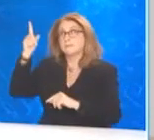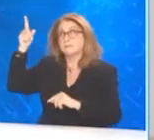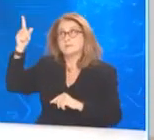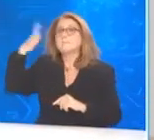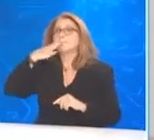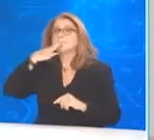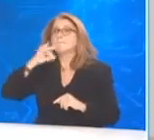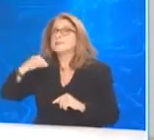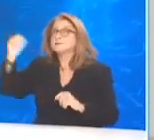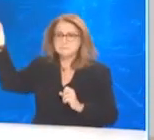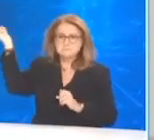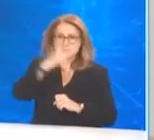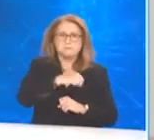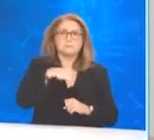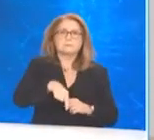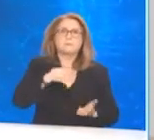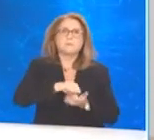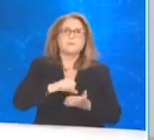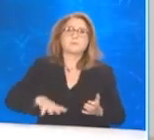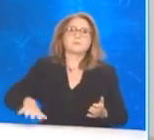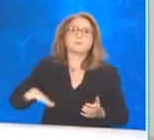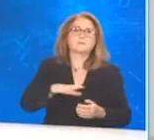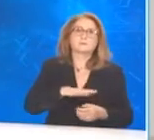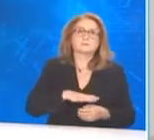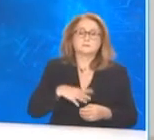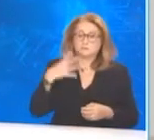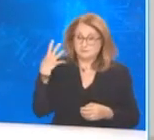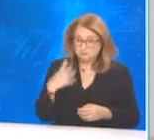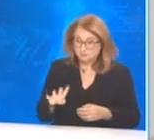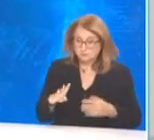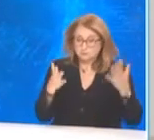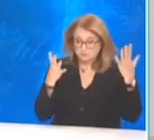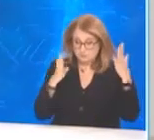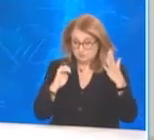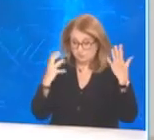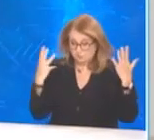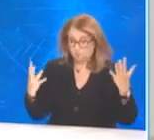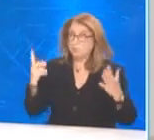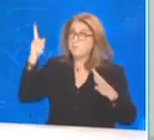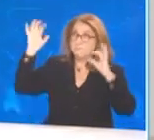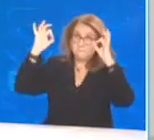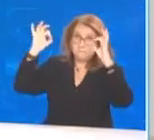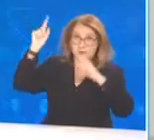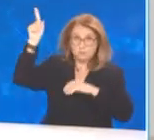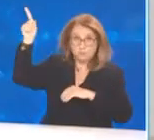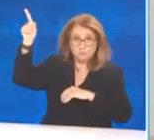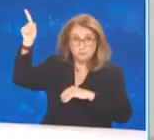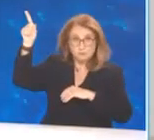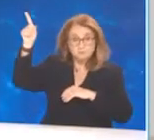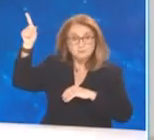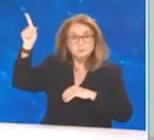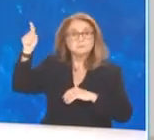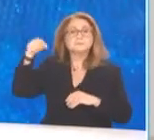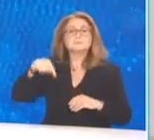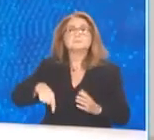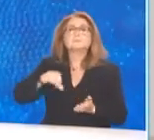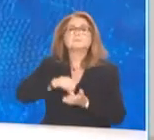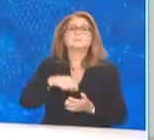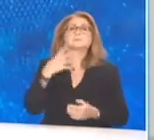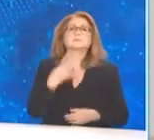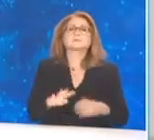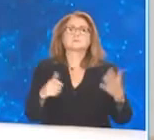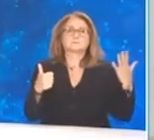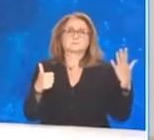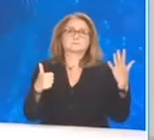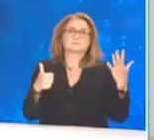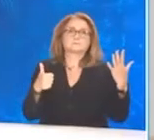Αττική. 478 έχει μέχρι πριν λίγο η Κεντρική Μακεδονία και η Αττική έχει